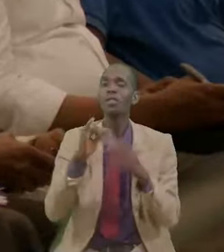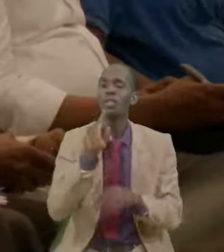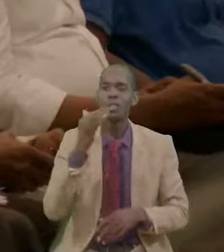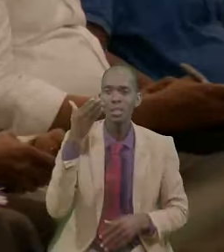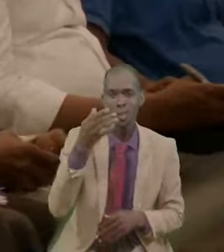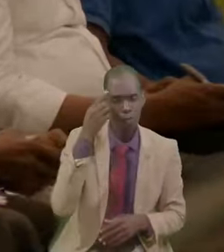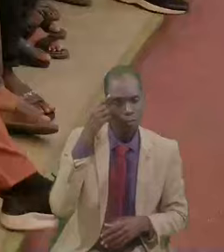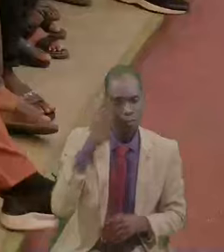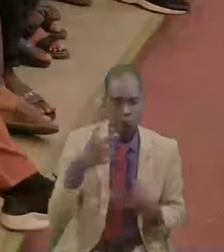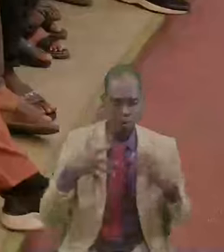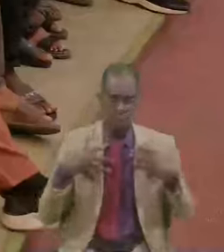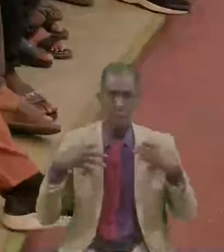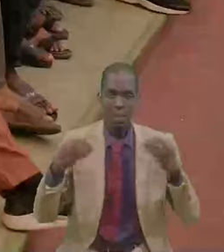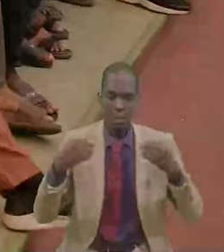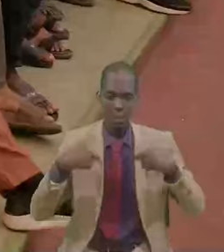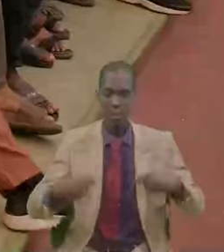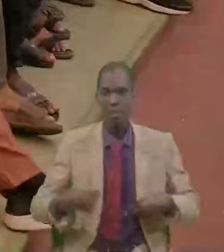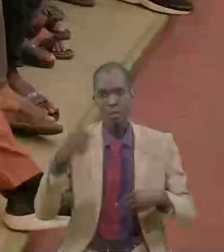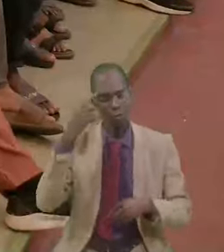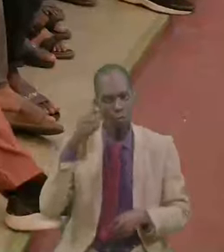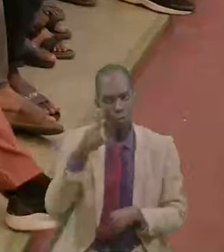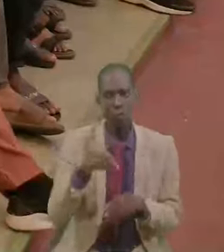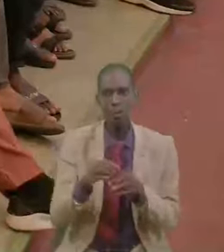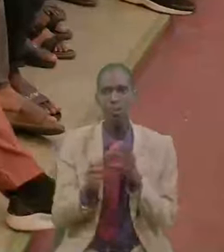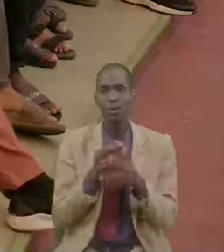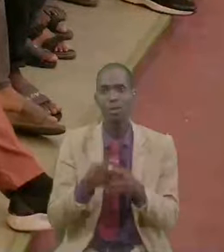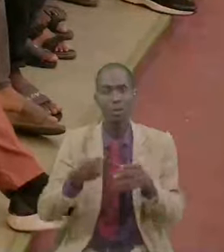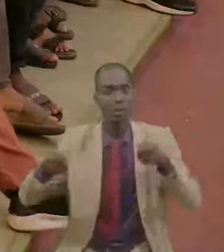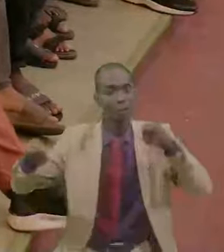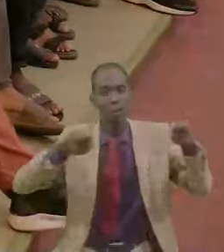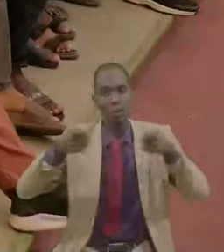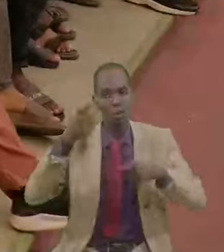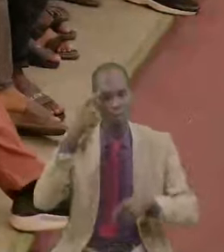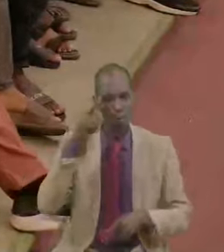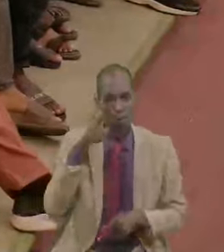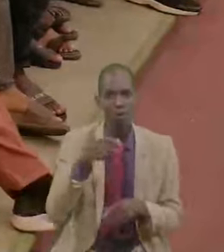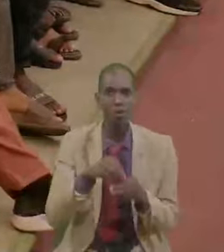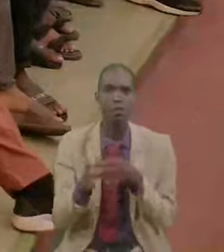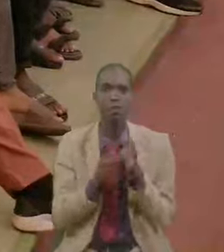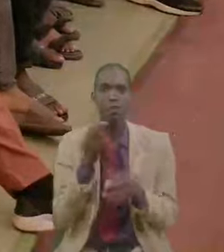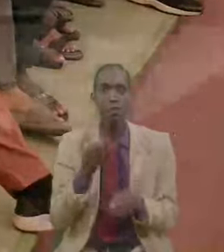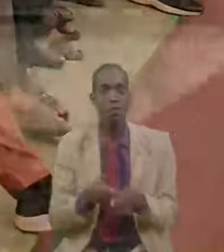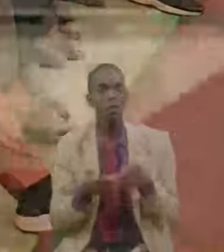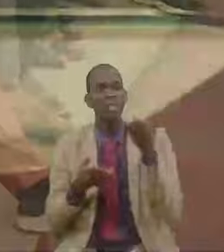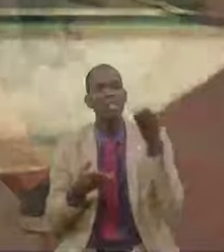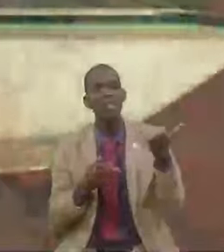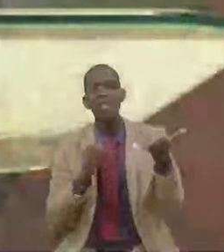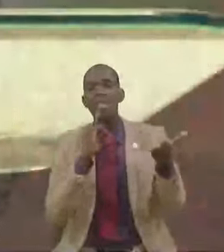guérison, la santé sont devant vous. La délivrance et la domination sont devant vous. C'est un pays où coule le lait et le